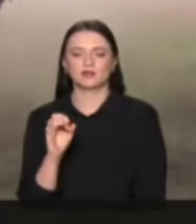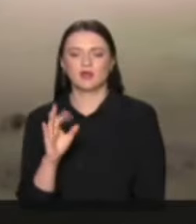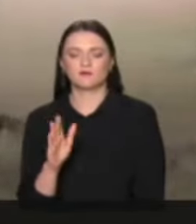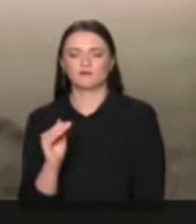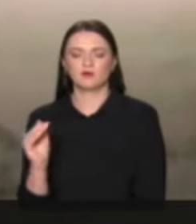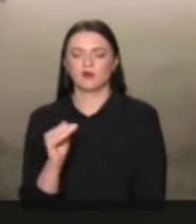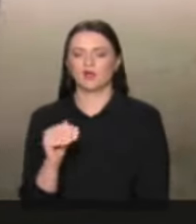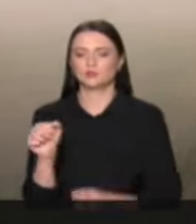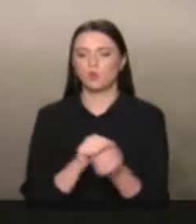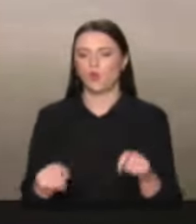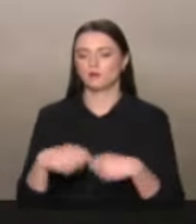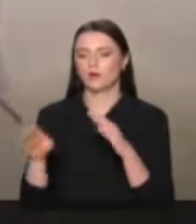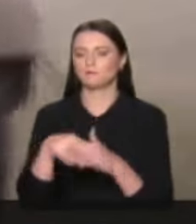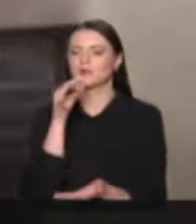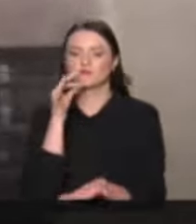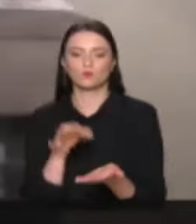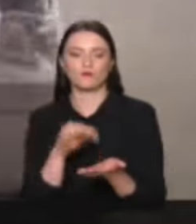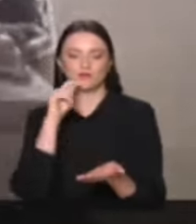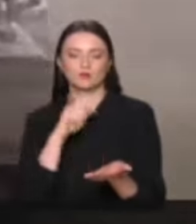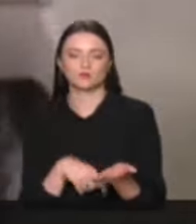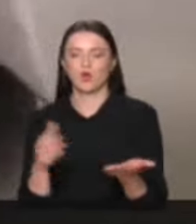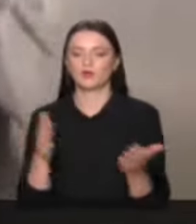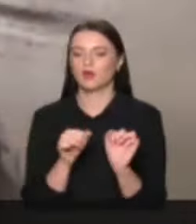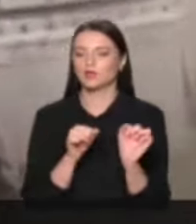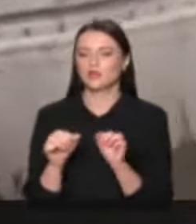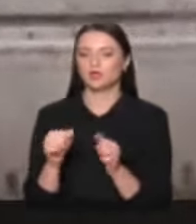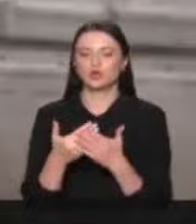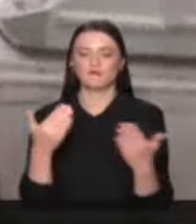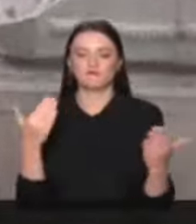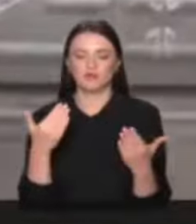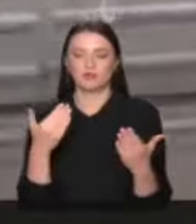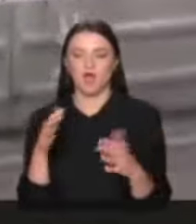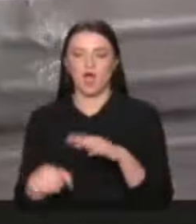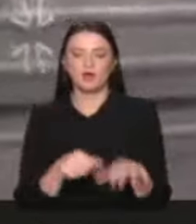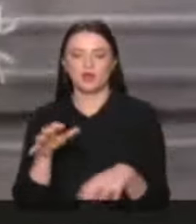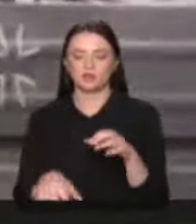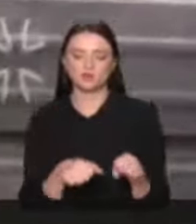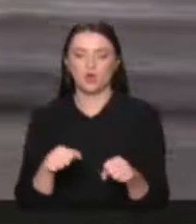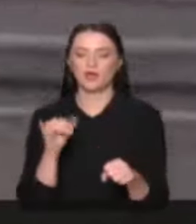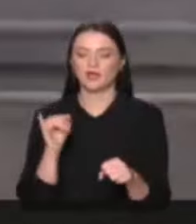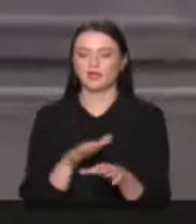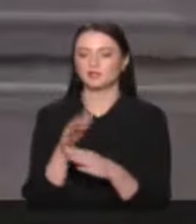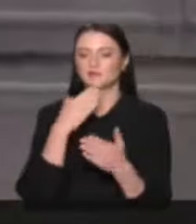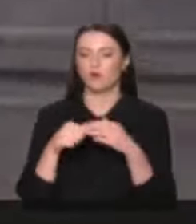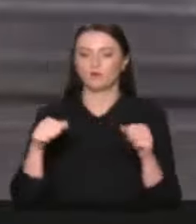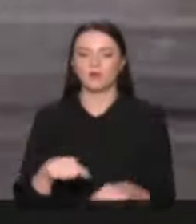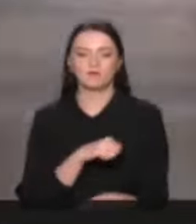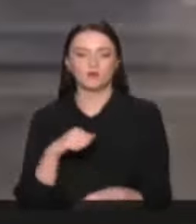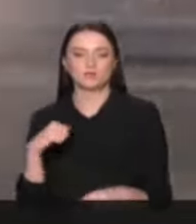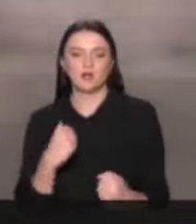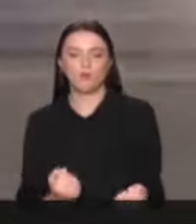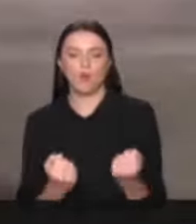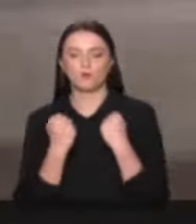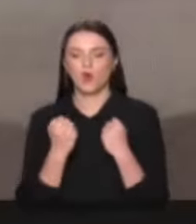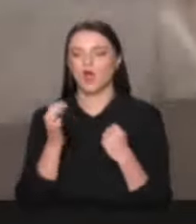що зброя передана під відповідальність України, яка захищається від агресора і реалізує своє право на самооборону. Нагадаю,